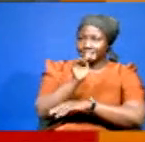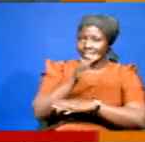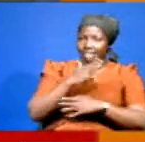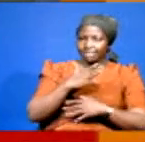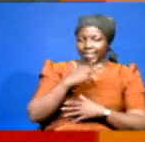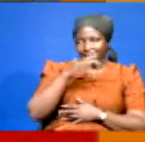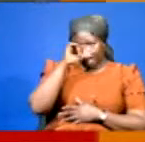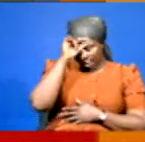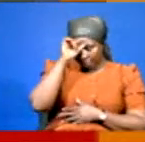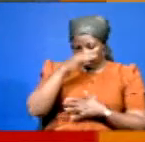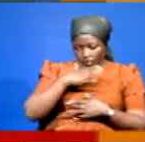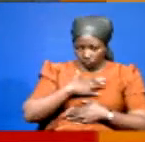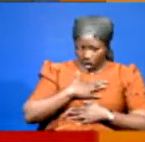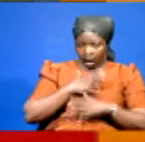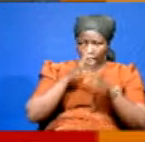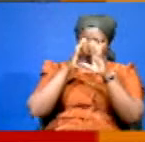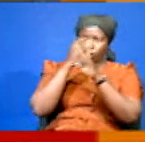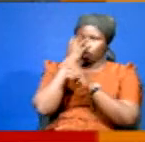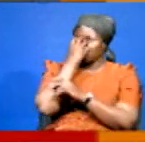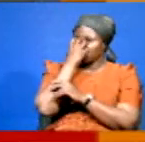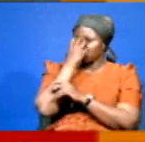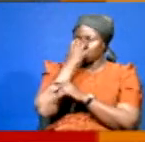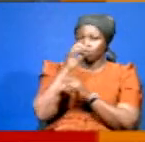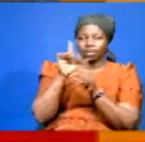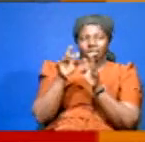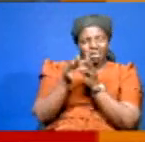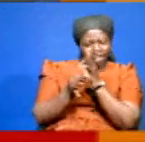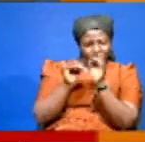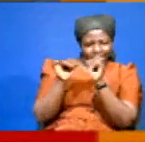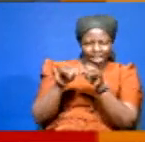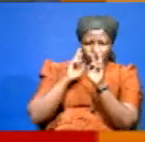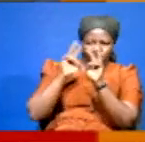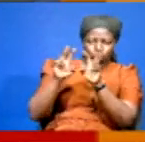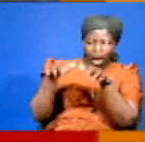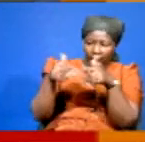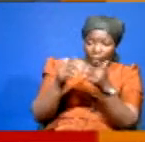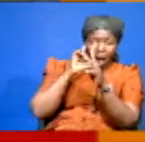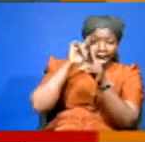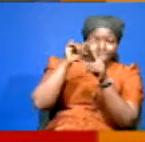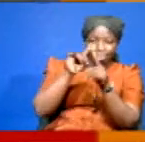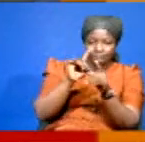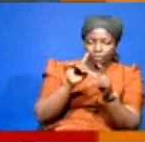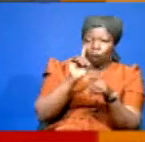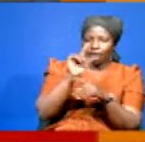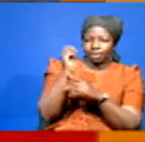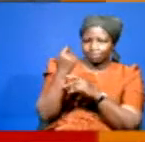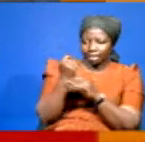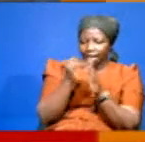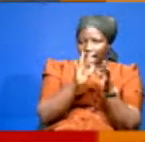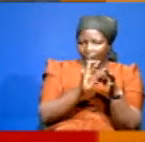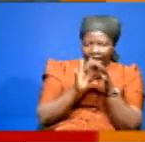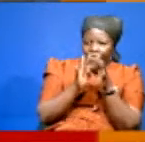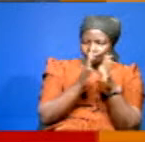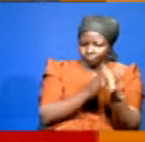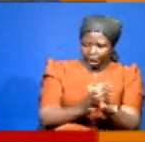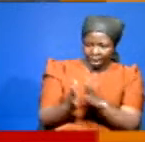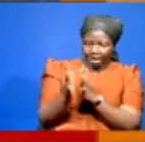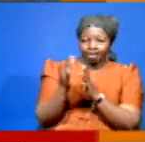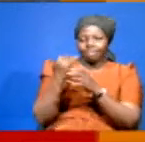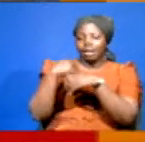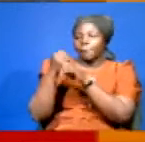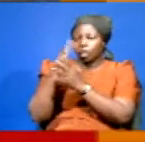kama wataangalia tulivyojipanga katika serikali ya Azimio One Kenya, ni kuhakikisha ya kwamba tunakuwa na investment